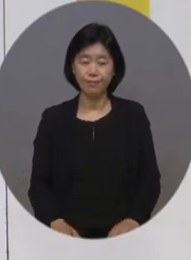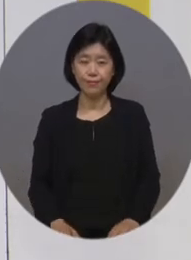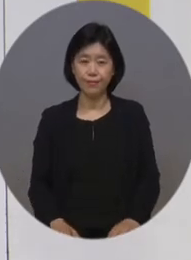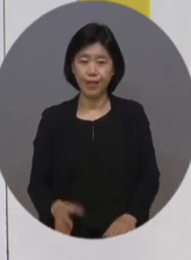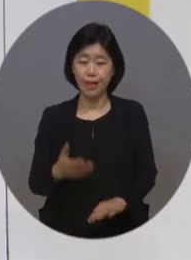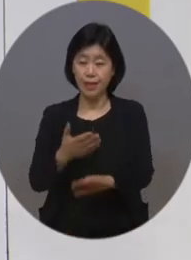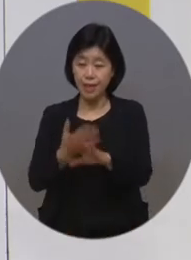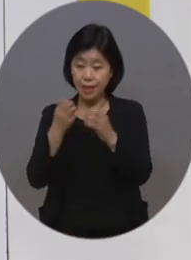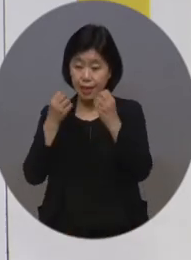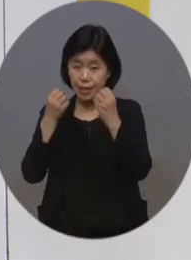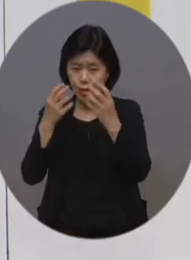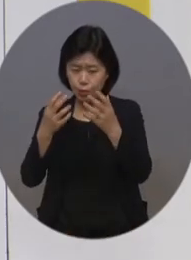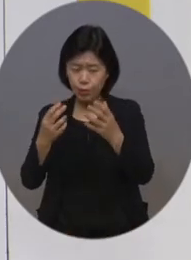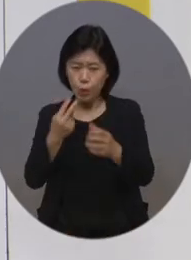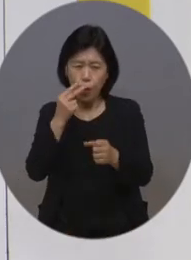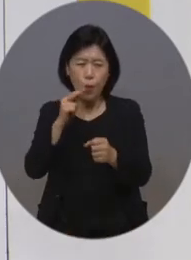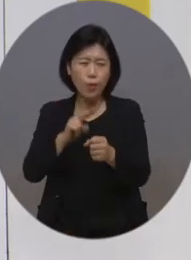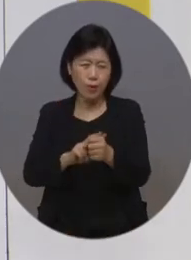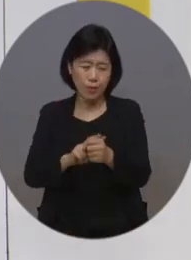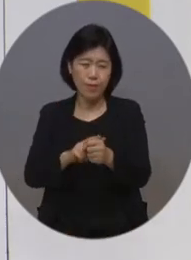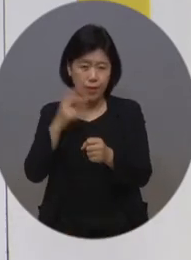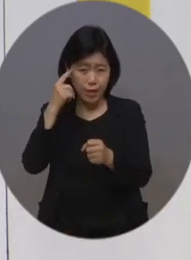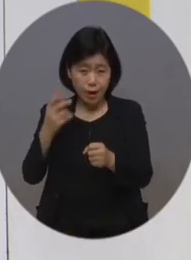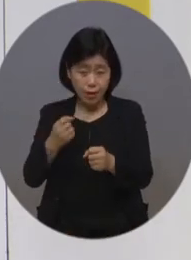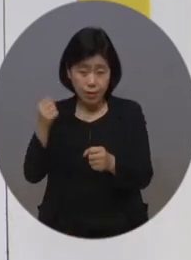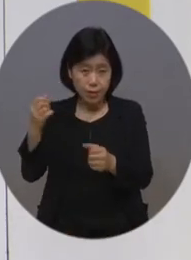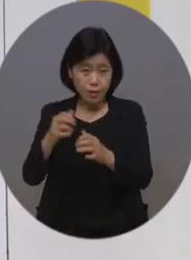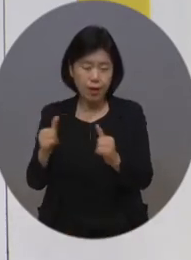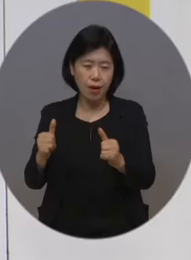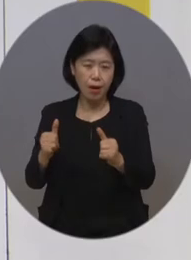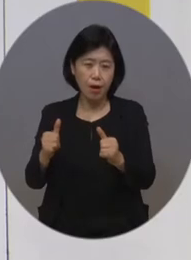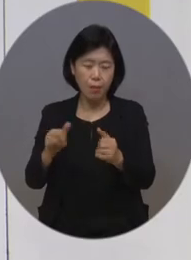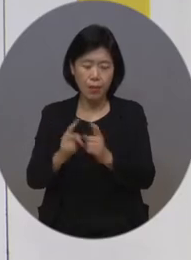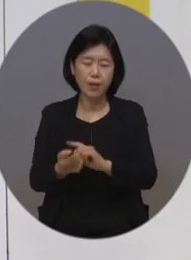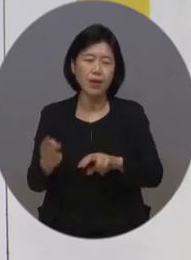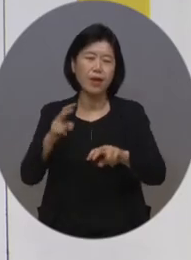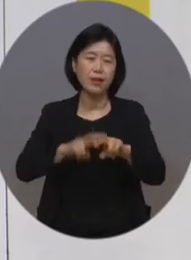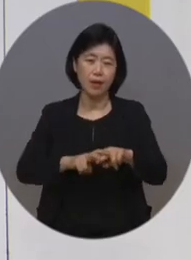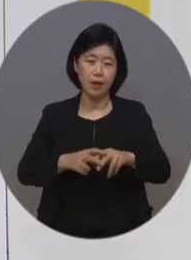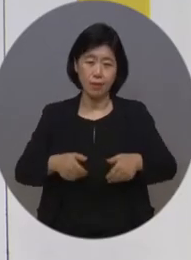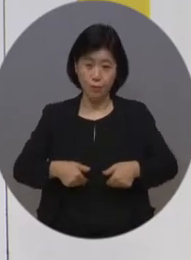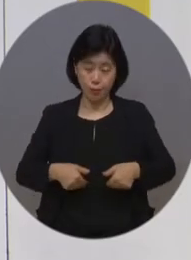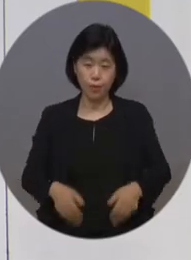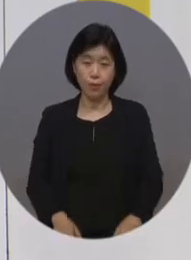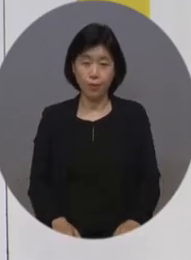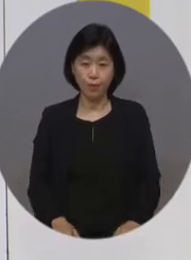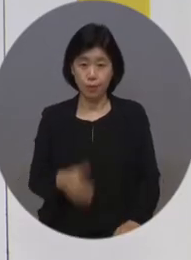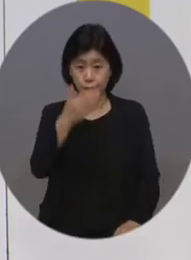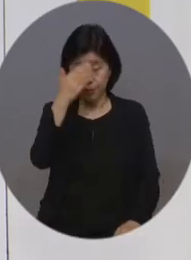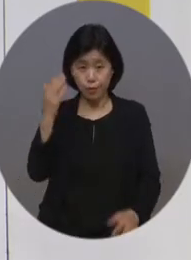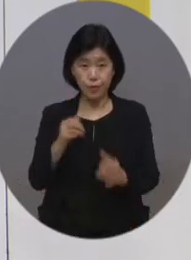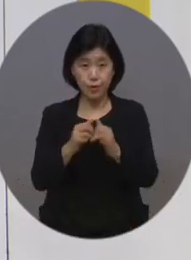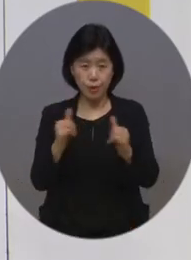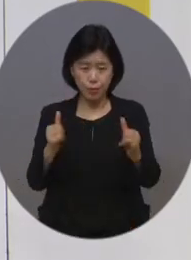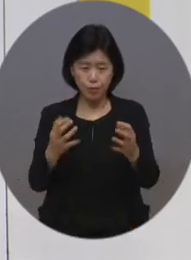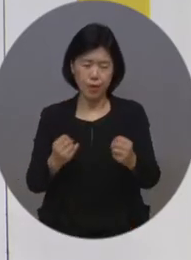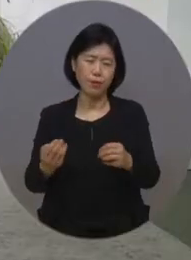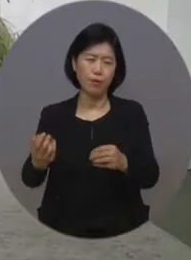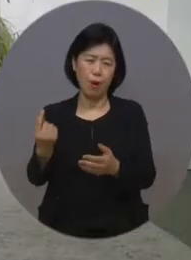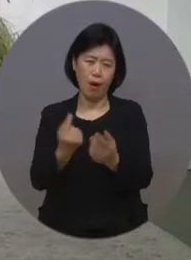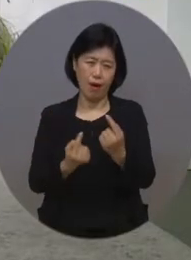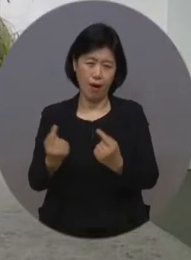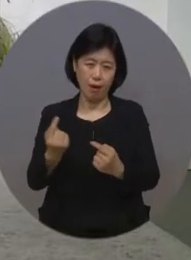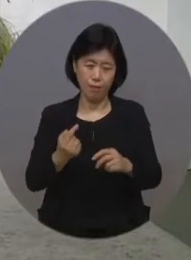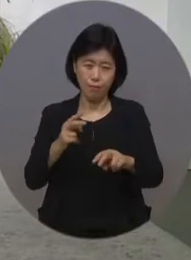혁신 의지를 가진 사람들이 들어오게 끔 특히 젊은 세대들을 반이 5 되거나 인 없을 걸세